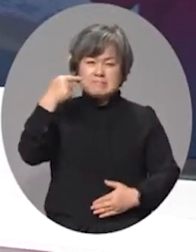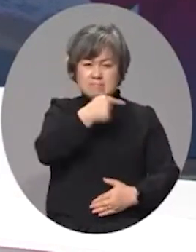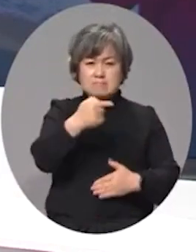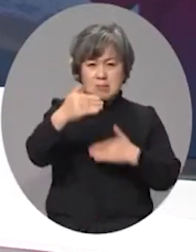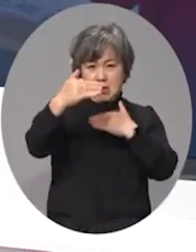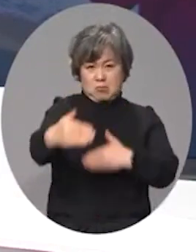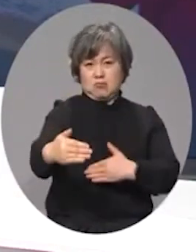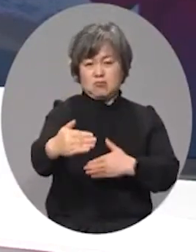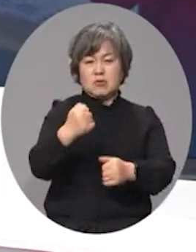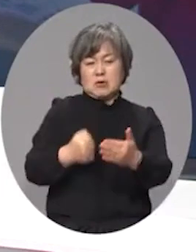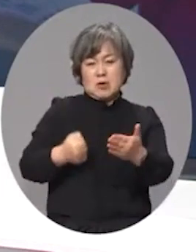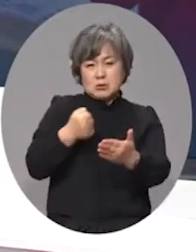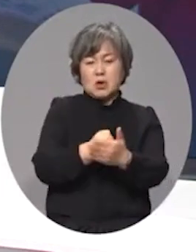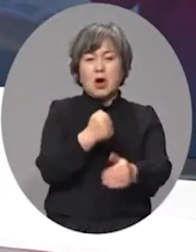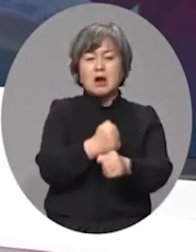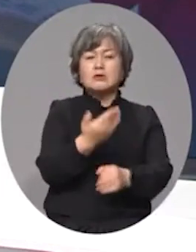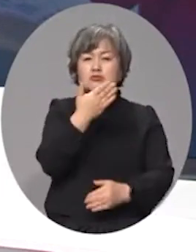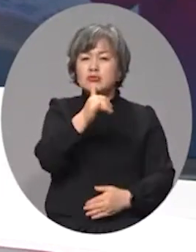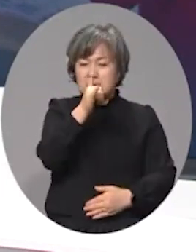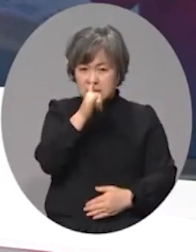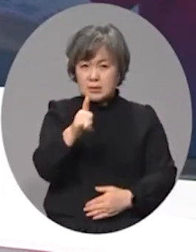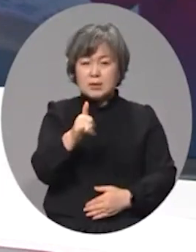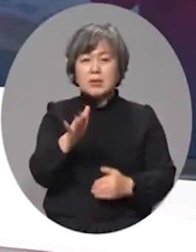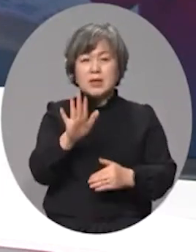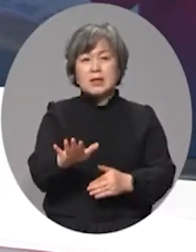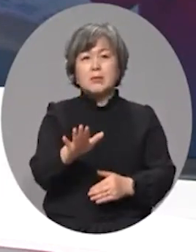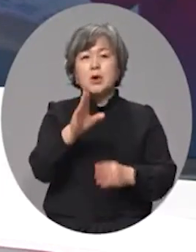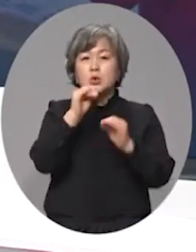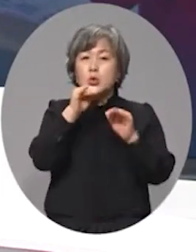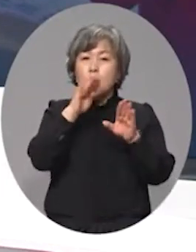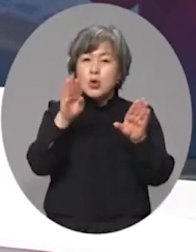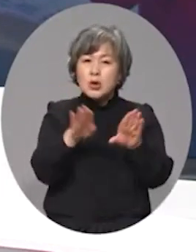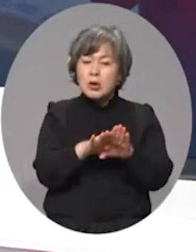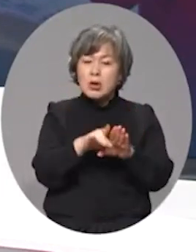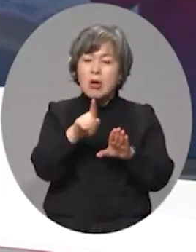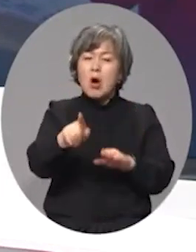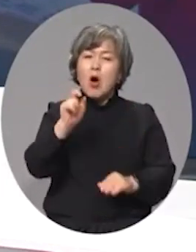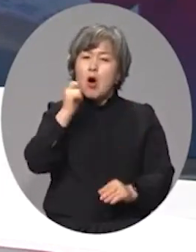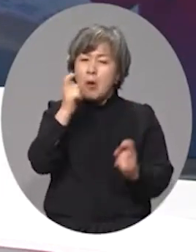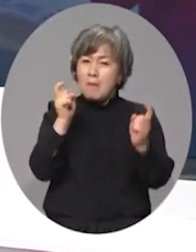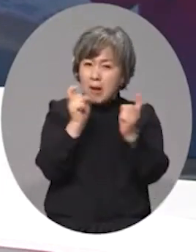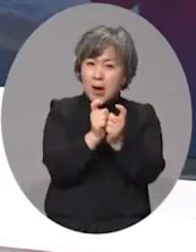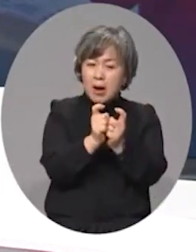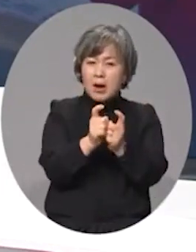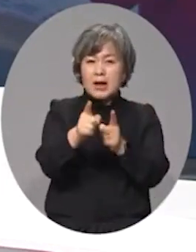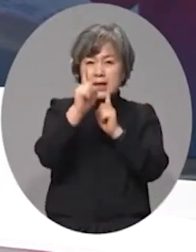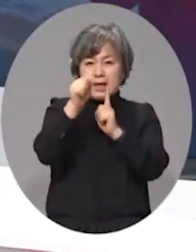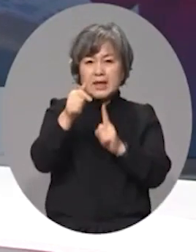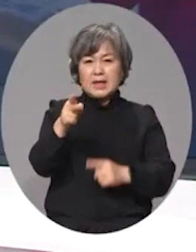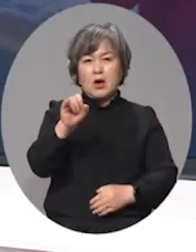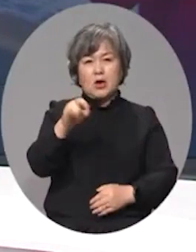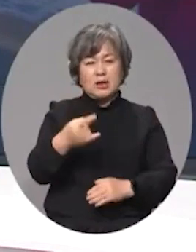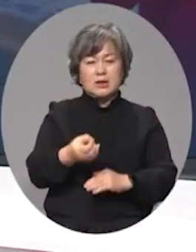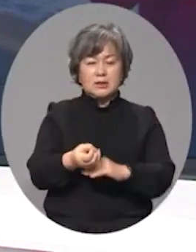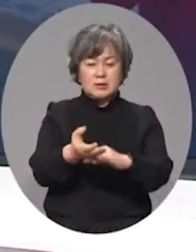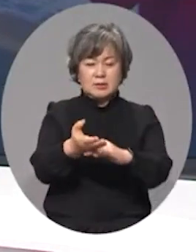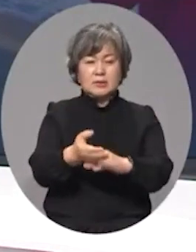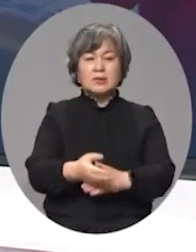거리 두기를 결정할 수 있다고 밝힌 가운데 이번 주말이 고비가 될 전망입니다. 이경희 기자가 보도합니다.